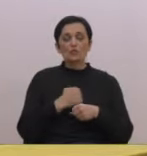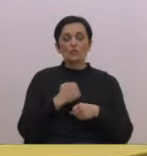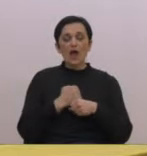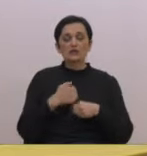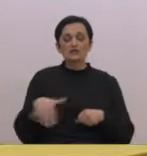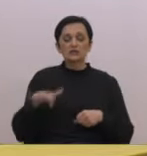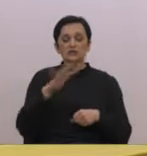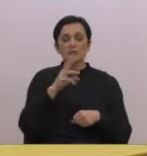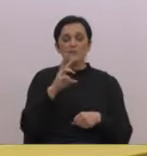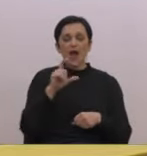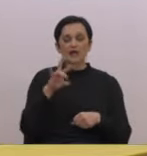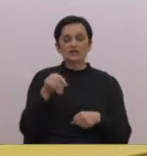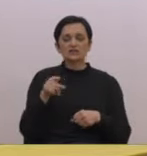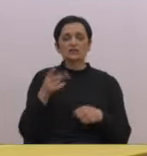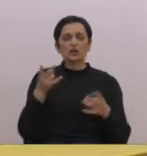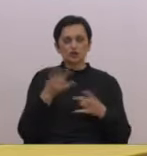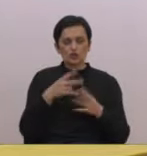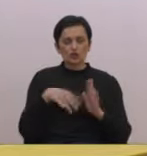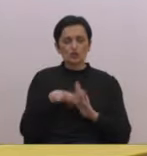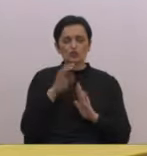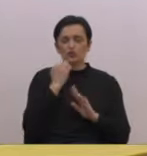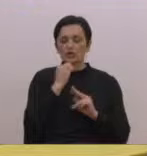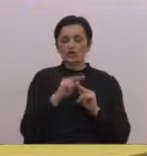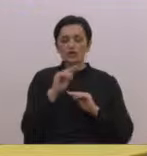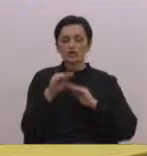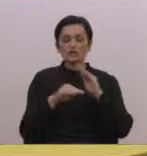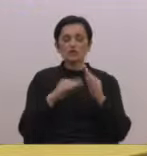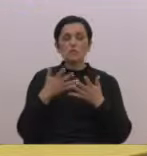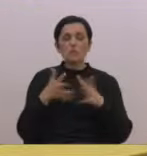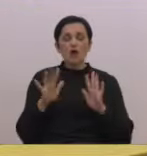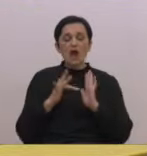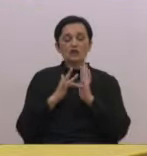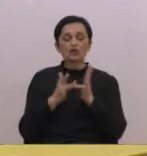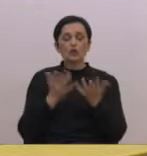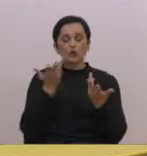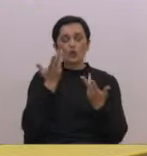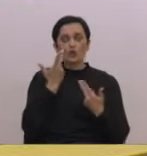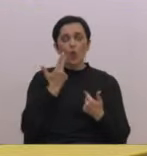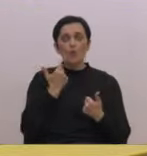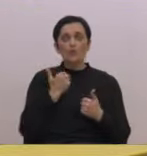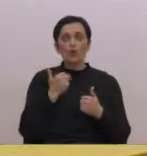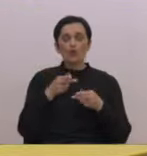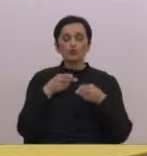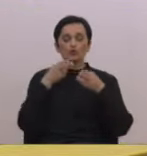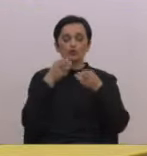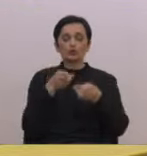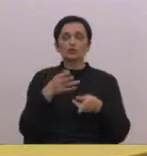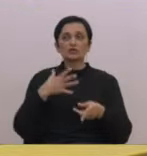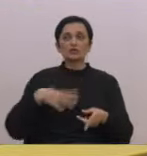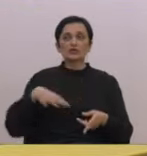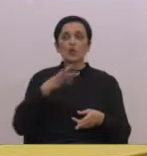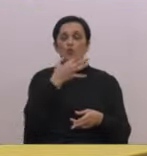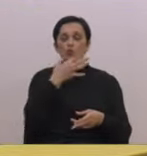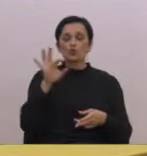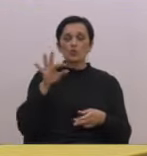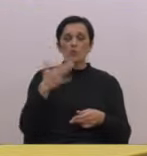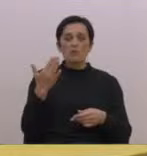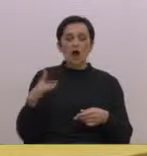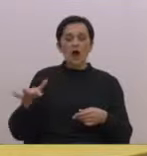Mestis Cirdeba, UKTS infrastructura, Mestis Romedi Turiste, Comportulat, Ețios, Sakartulus, Amulomazes,